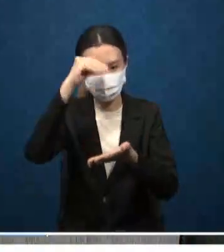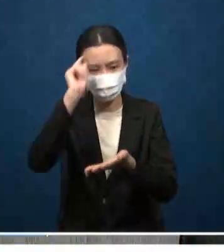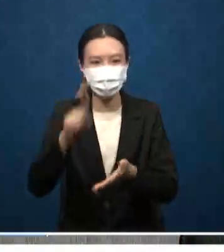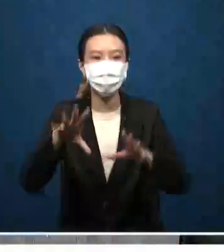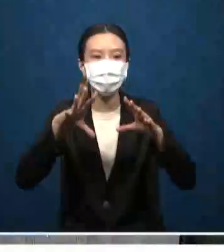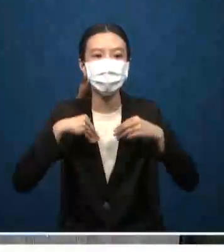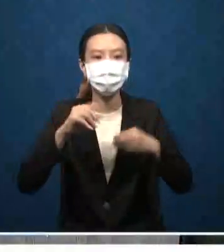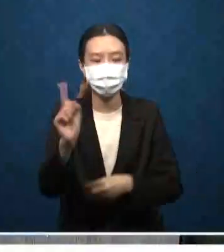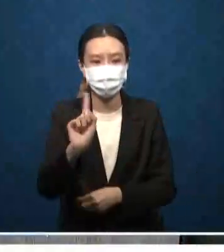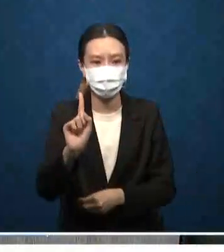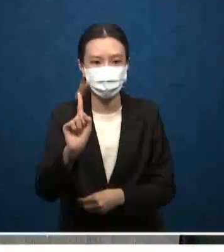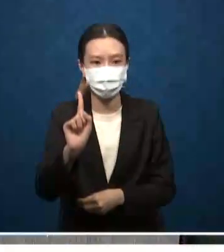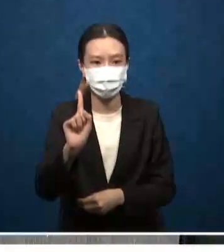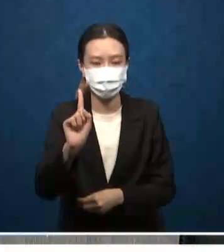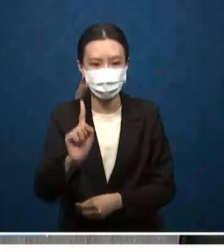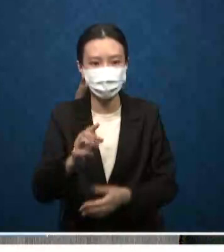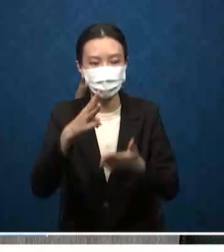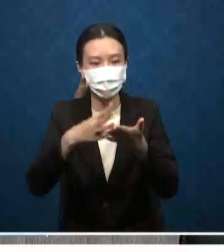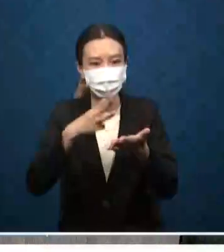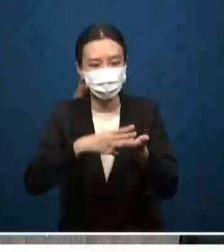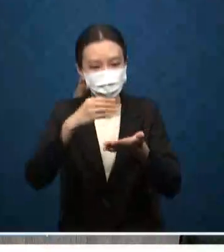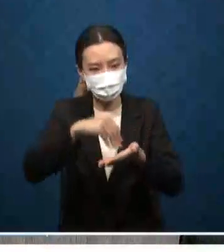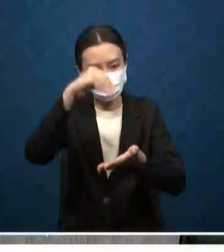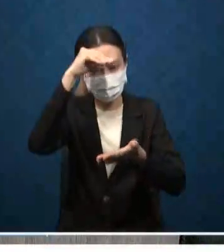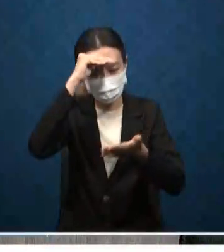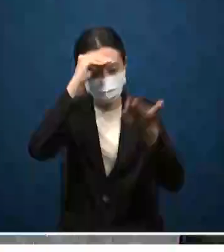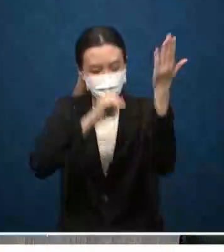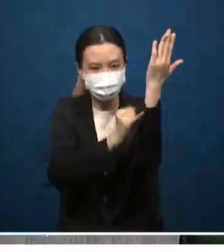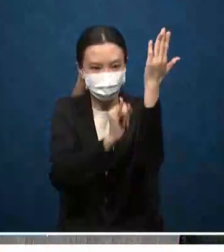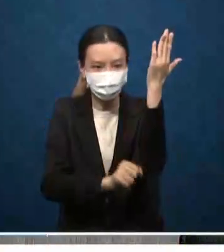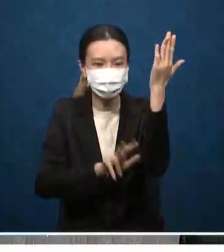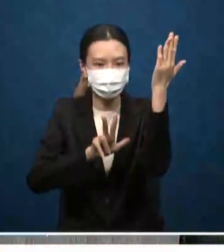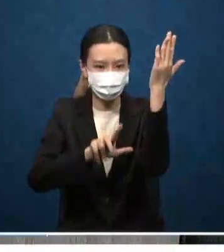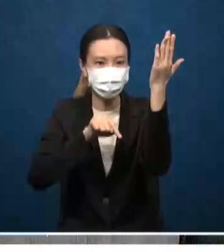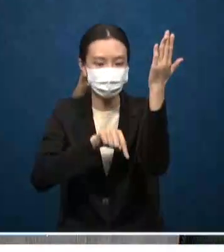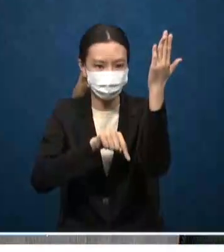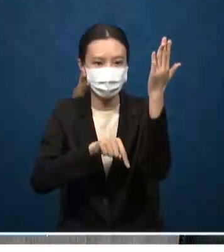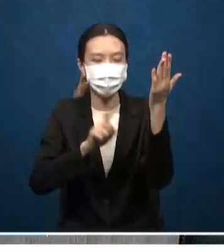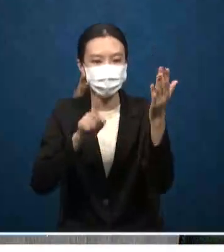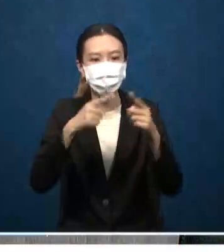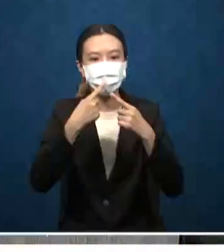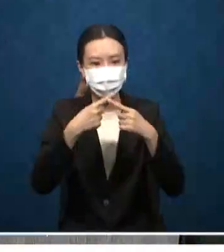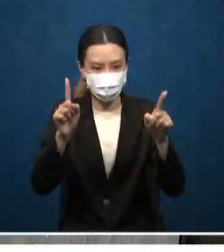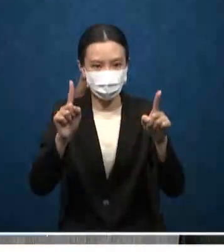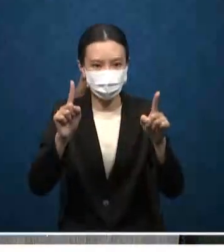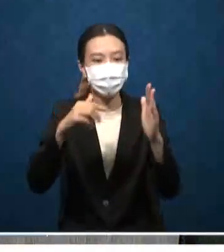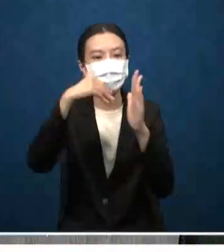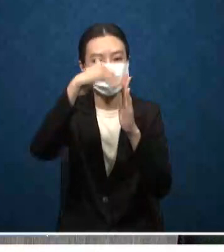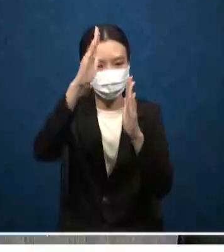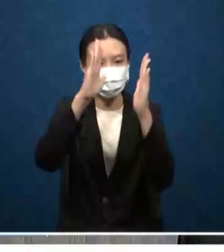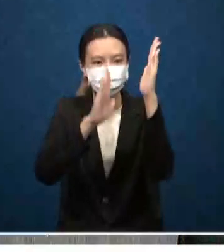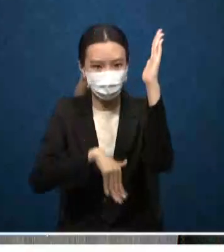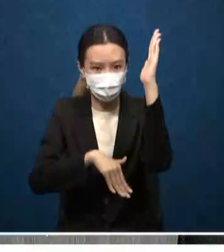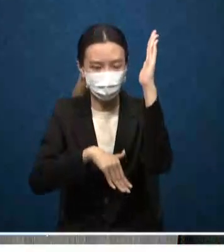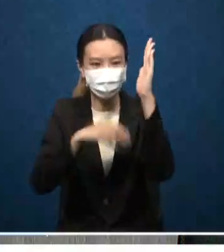ระบบหลักสูตรการเรียนการสอน 3จังหวัดชายแดนภาคใต้อาจจะต้องมีความแตกต่างกับภาคเหนือภาคใต้